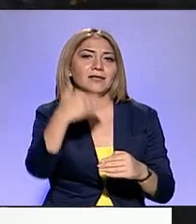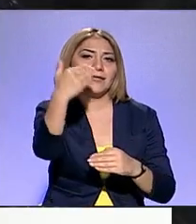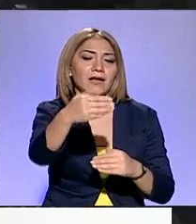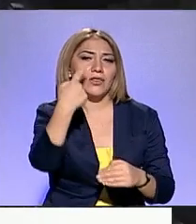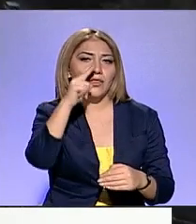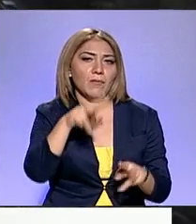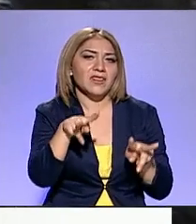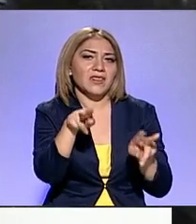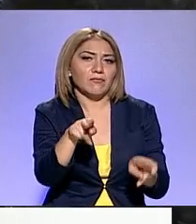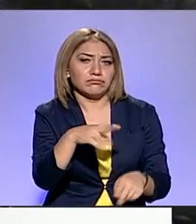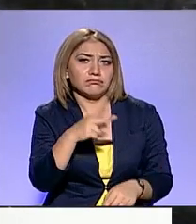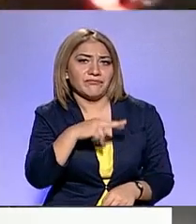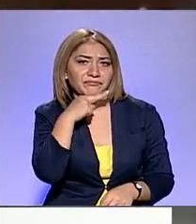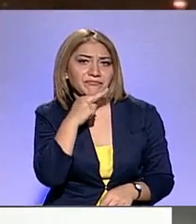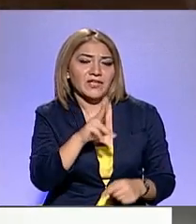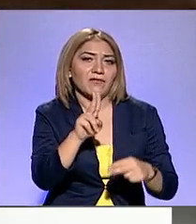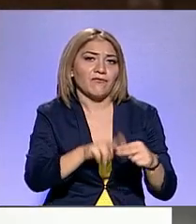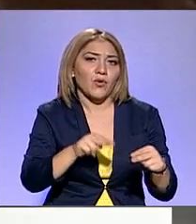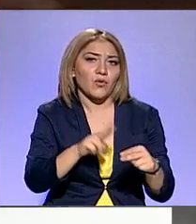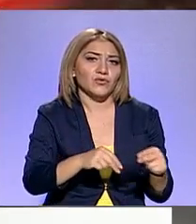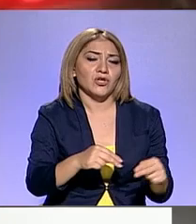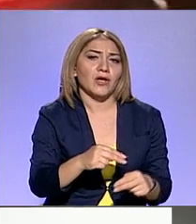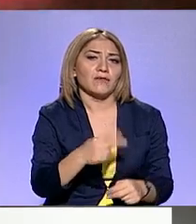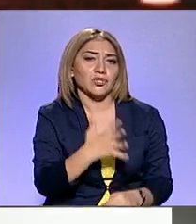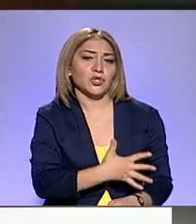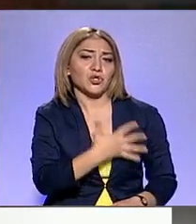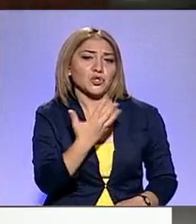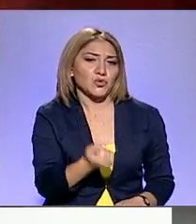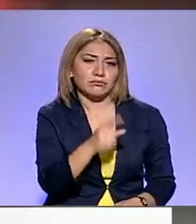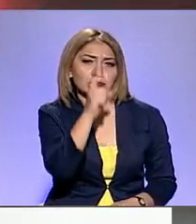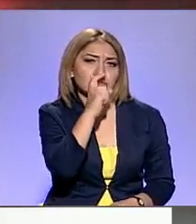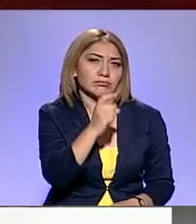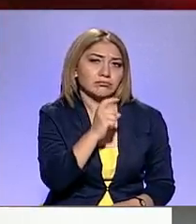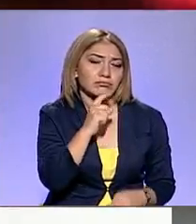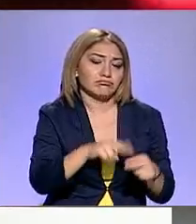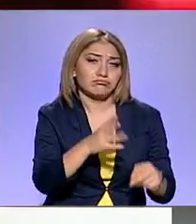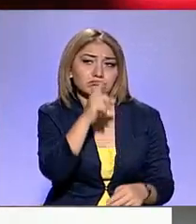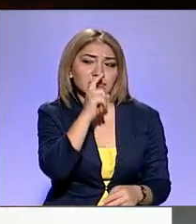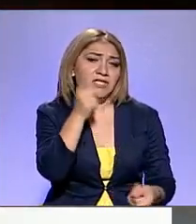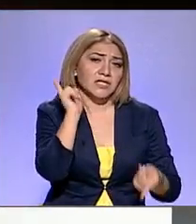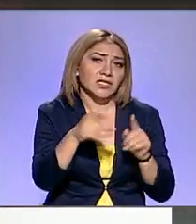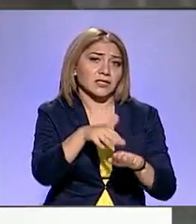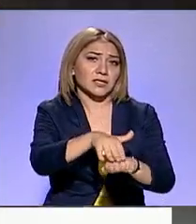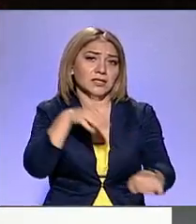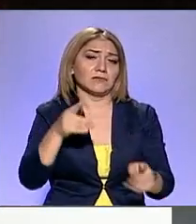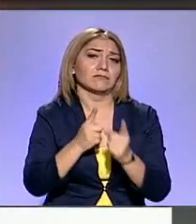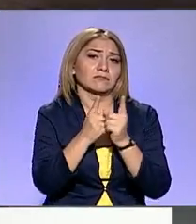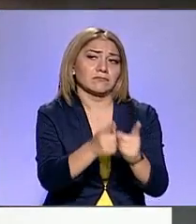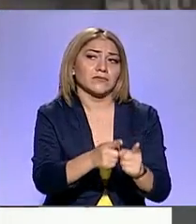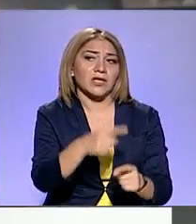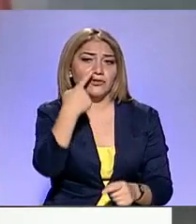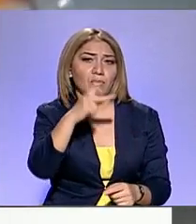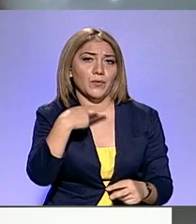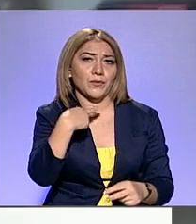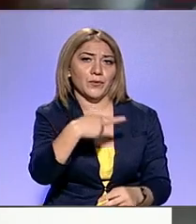պետհամարանիշերով է։ Ոստիկանությունում դժգոհությունը տարակուսելի են համարում, պարզաբանում, որ Մարկոս Հարությունյանին իսկապես Շարասյուն է ուղեկցել, միևնույն թվերը